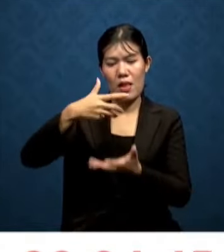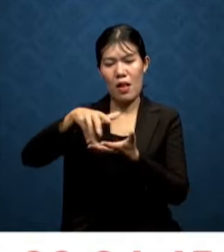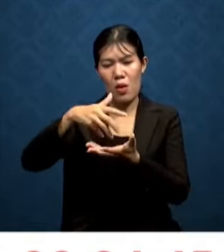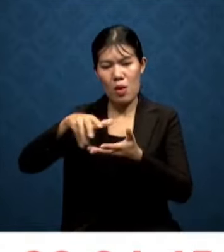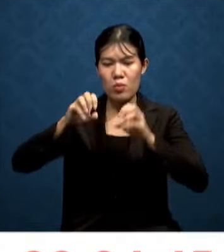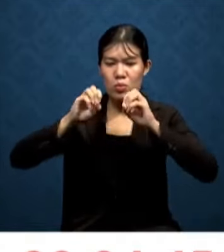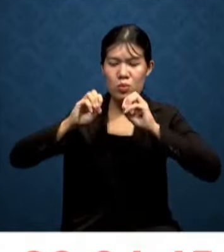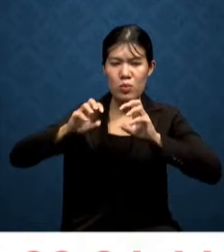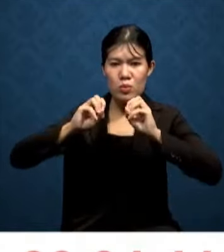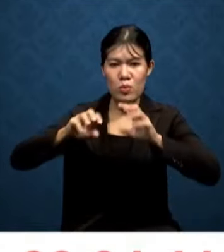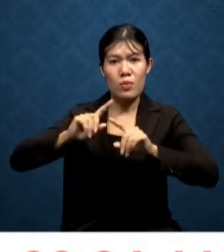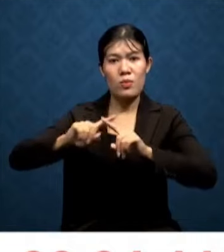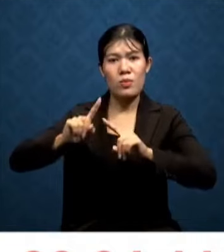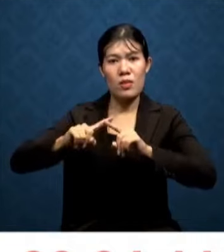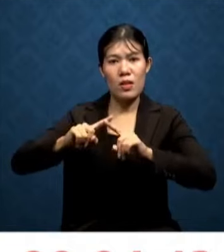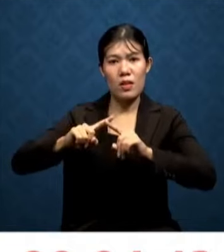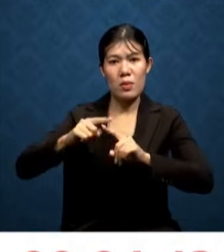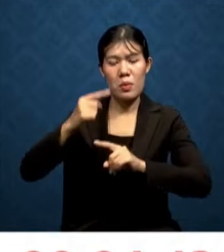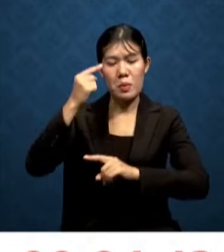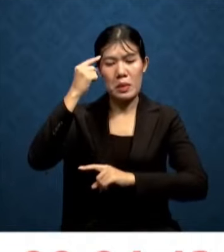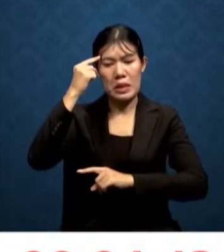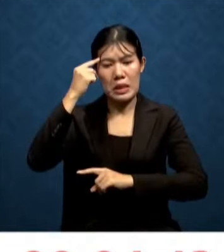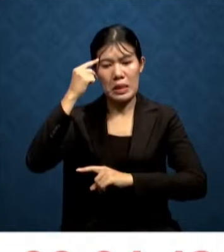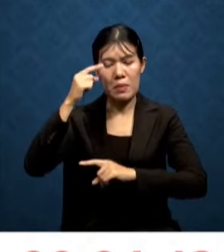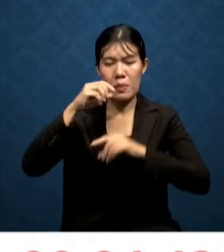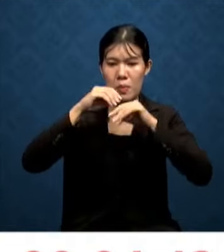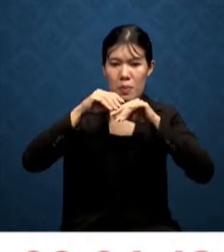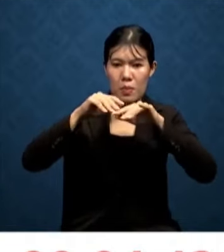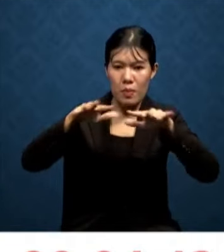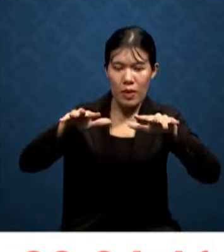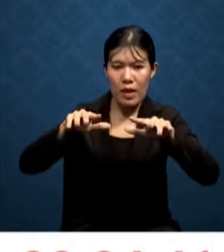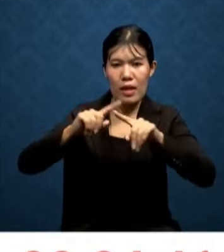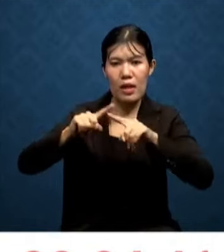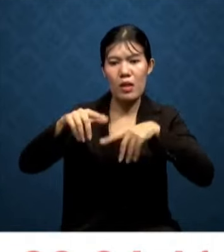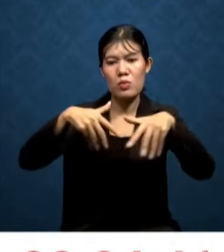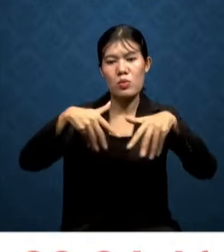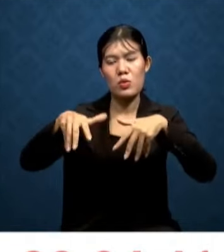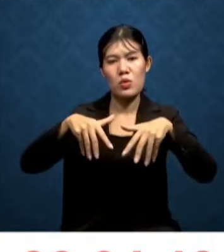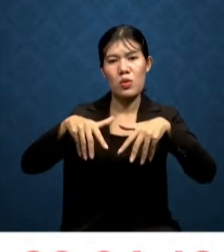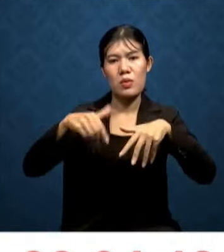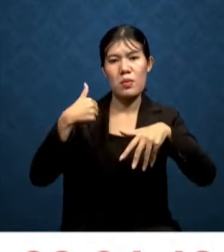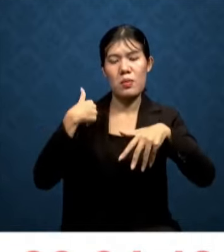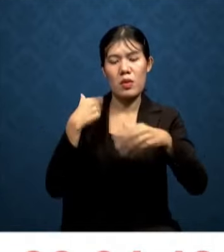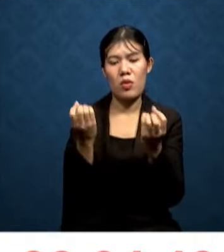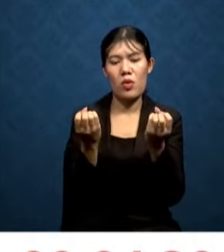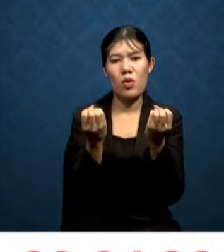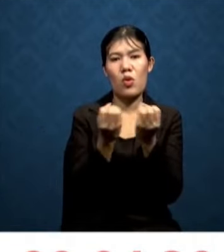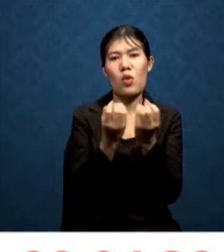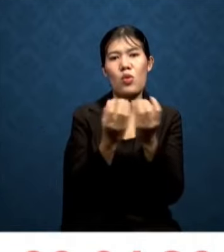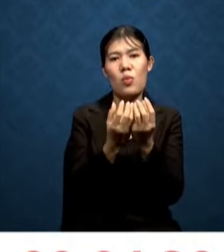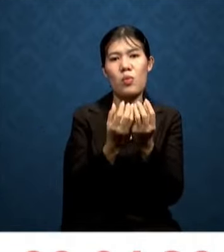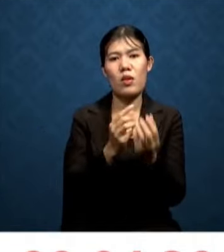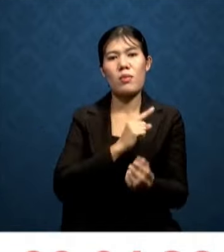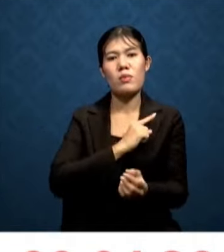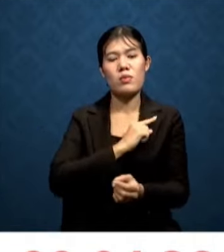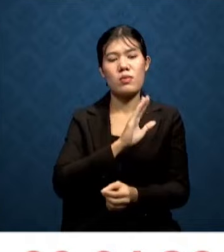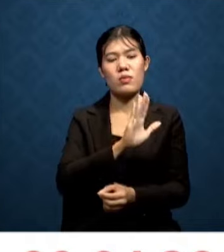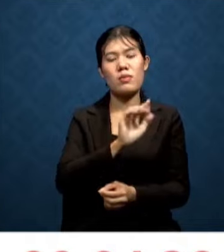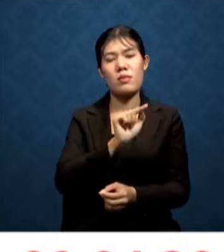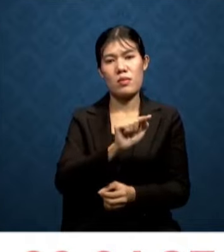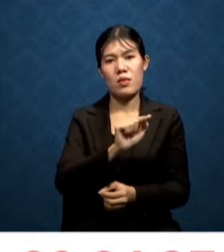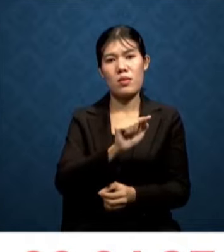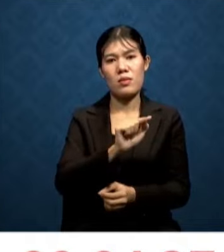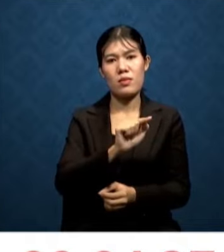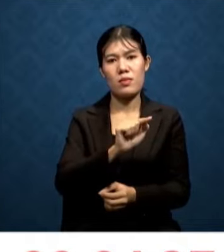อนหรือแสดงความคิดเห็นต่อสาธารณชนในลักษณะที่อาจจะกระทบต่อการปฏิบัติหน้าที่และเกียร